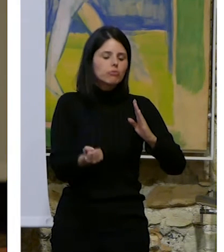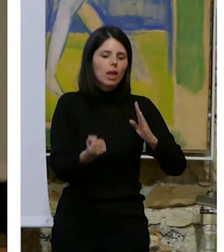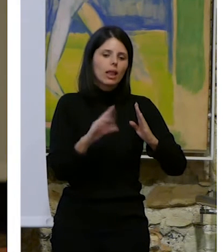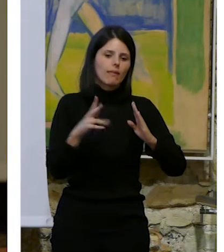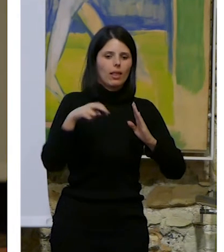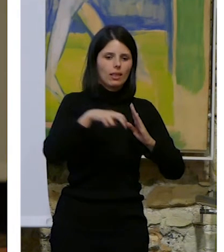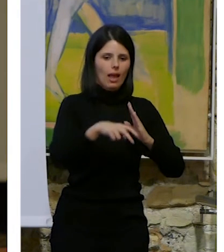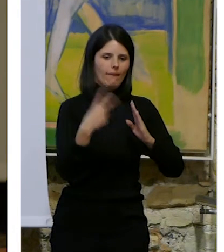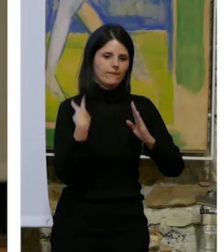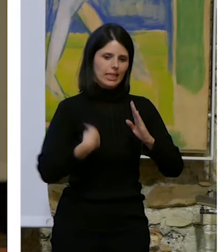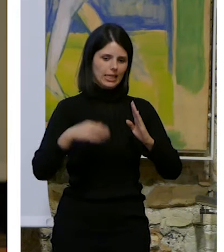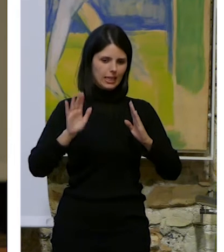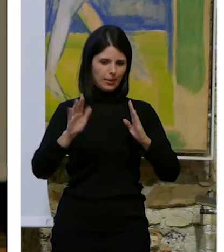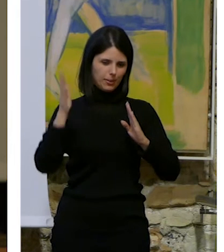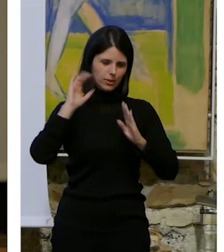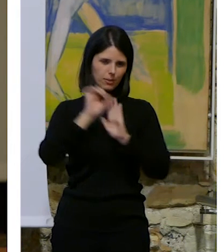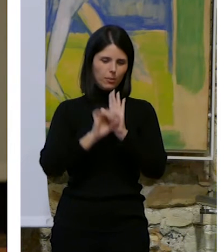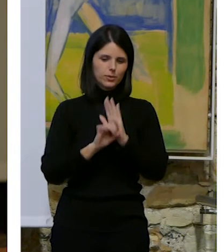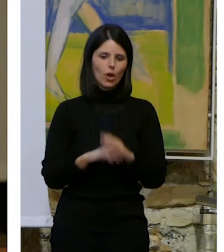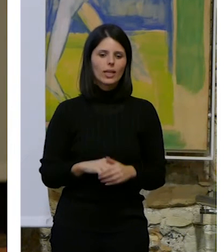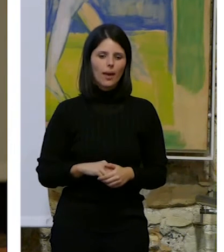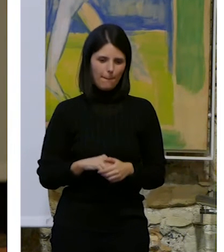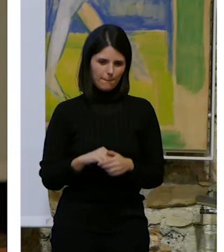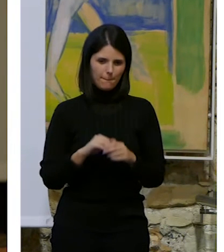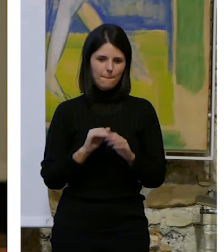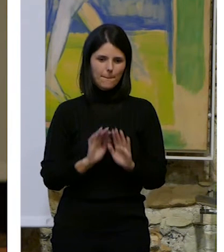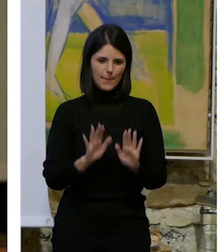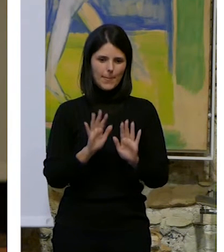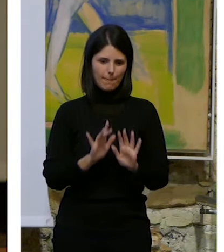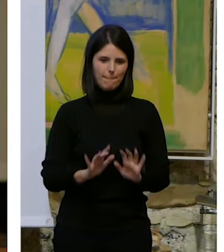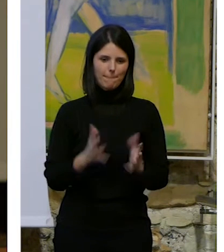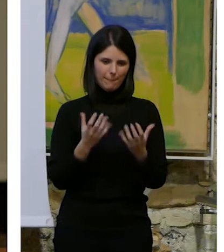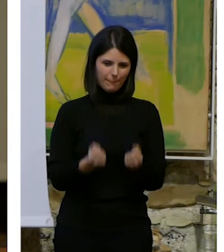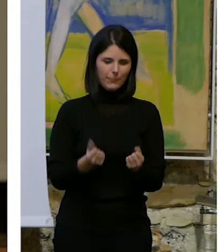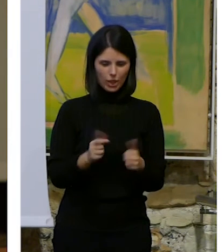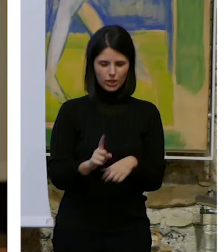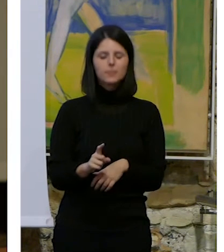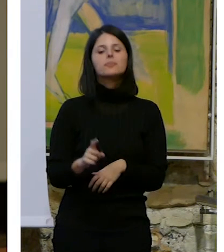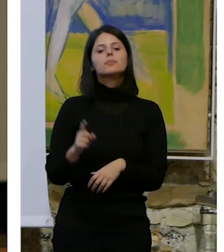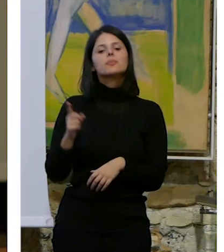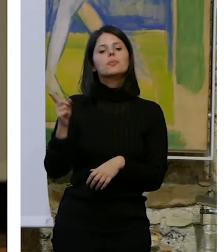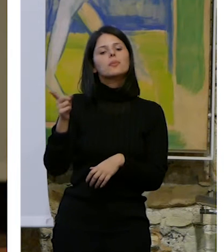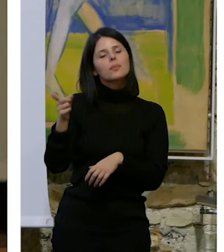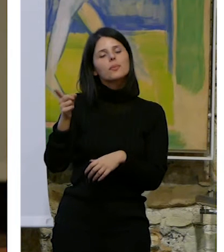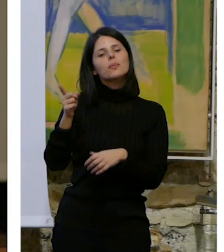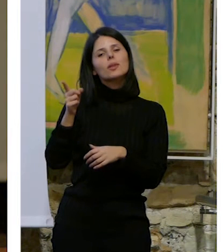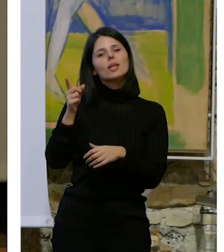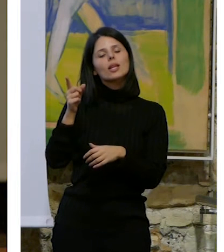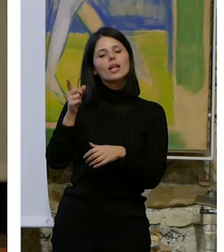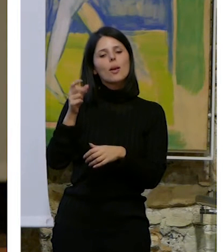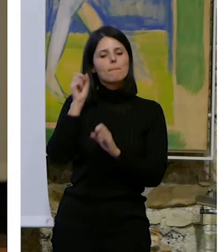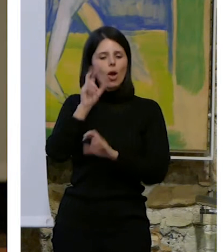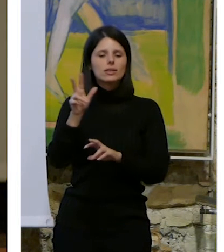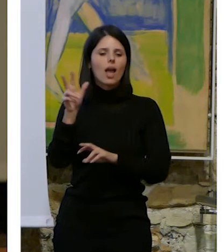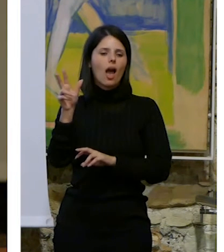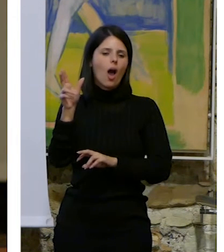ha cambiato la storia del mondo. E il greco è l'opposto, il greco non ha mica questa forza qua, il greco è un ubriacone simpatico che mangia